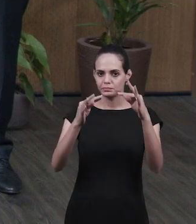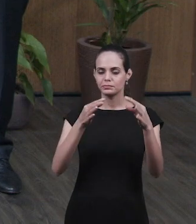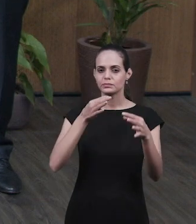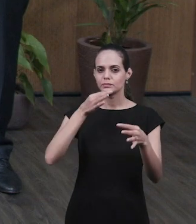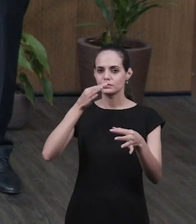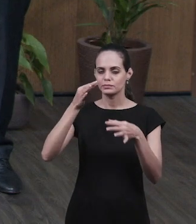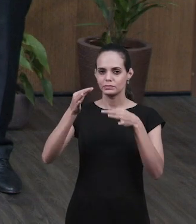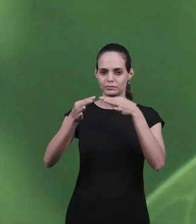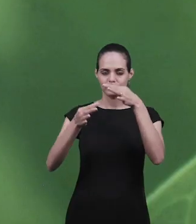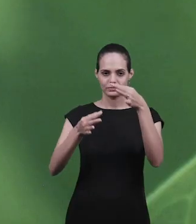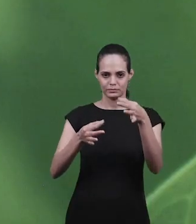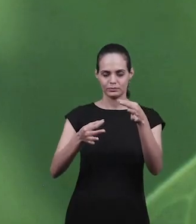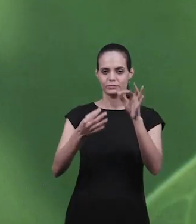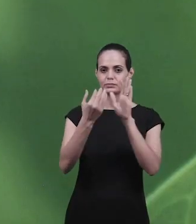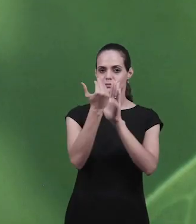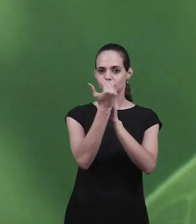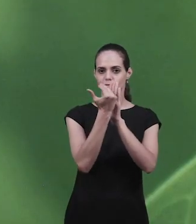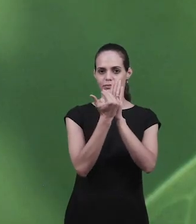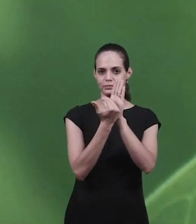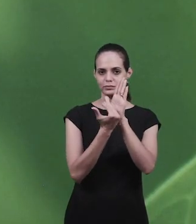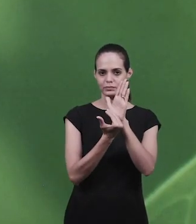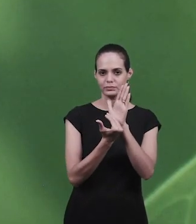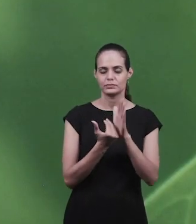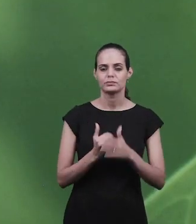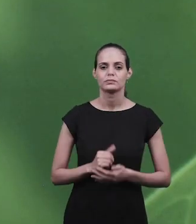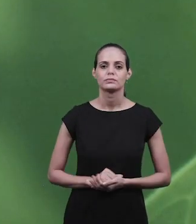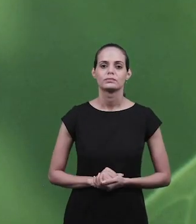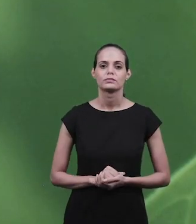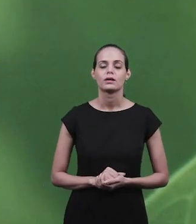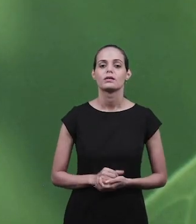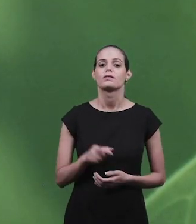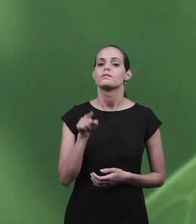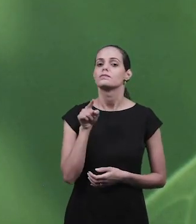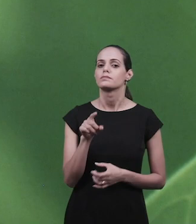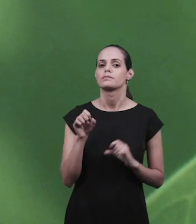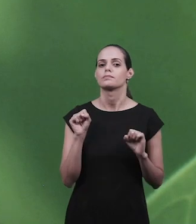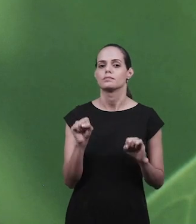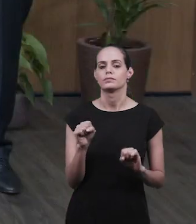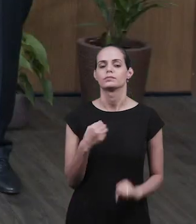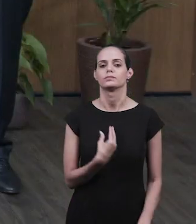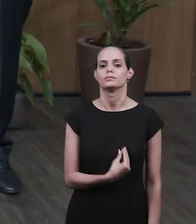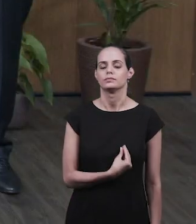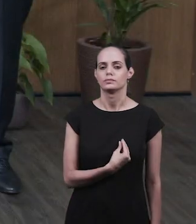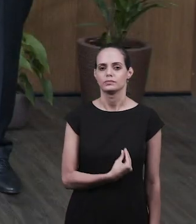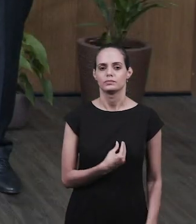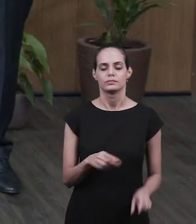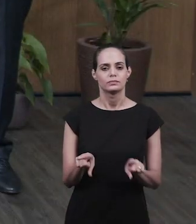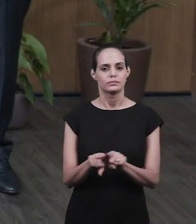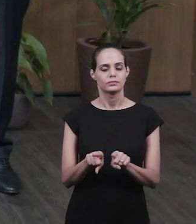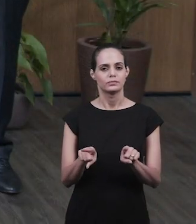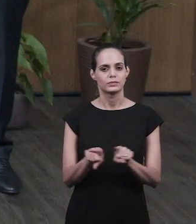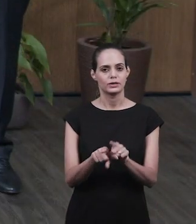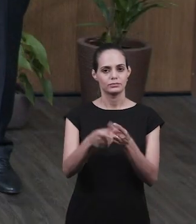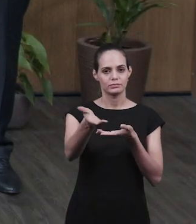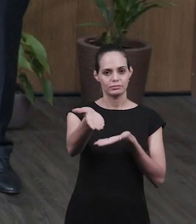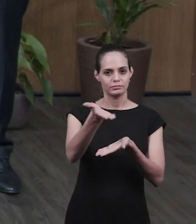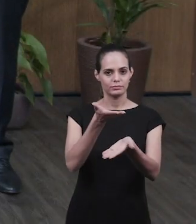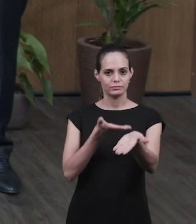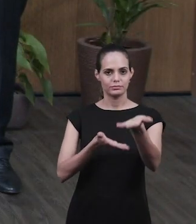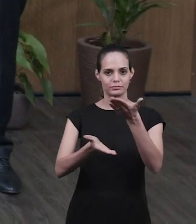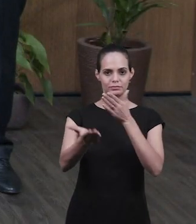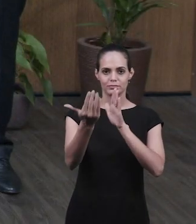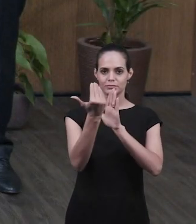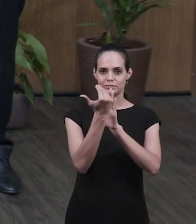des témoignages et commentaires sur la programmation. Et vous aussi, vous pouvez